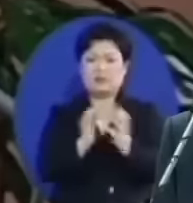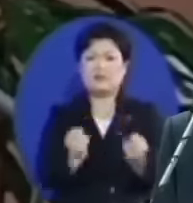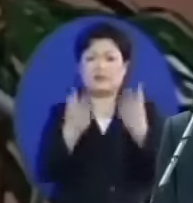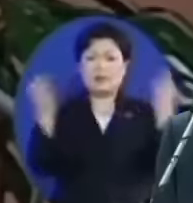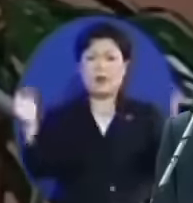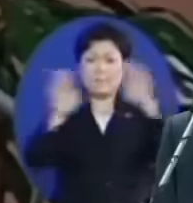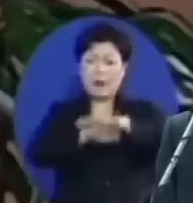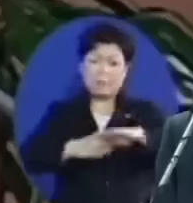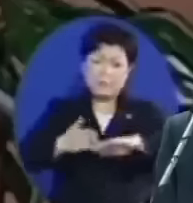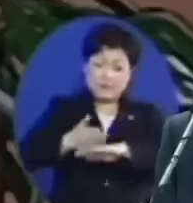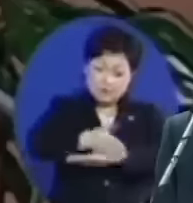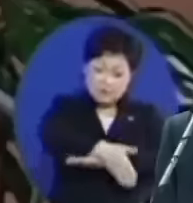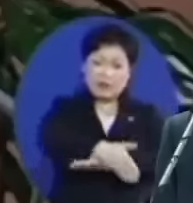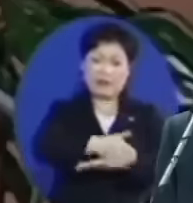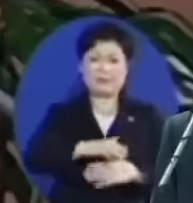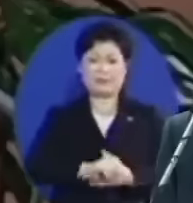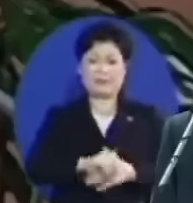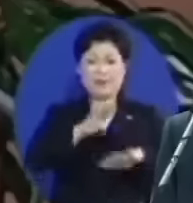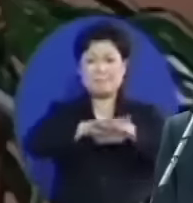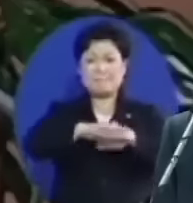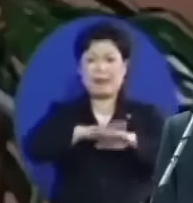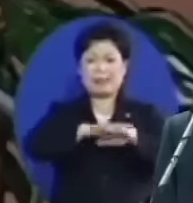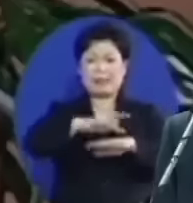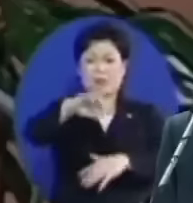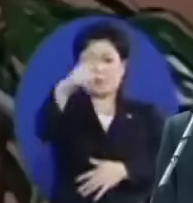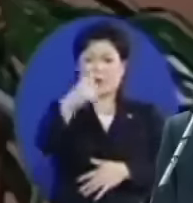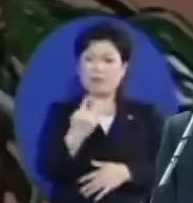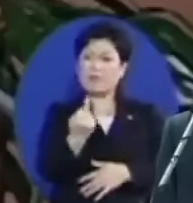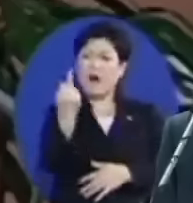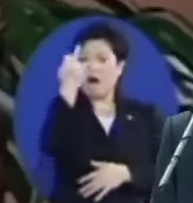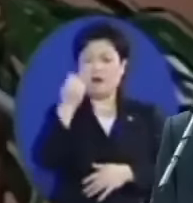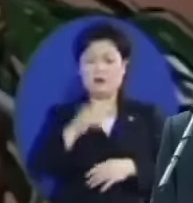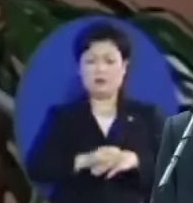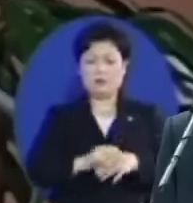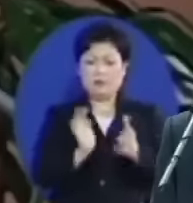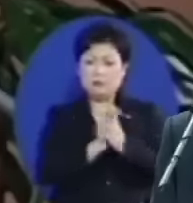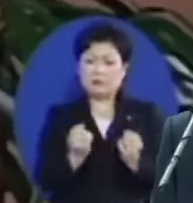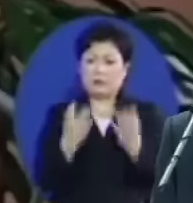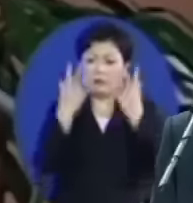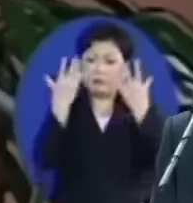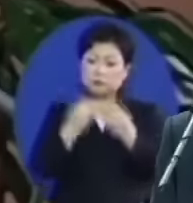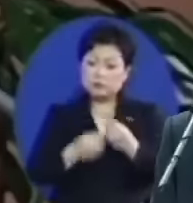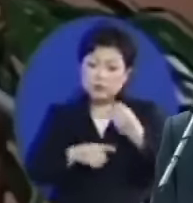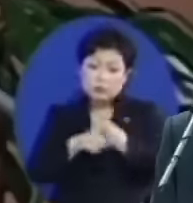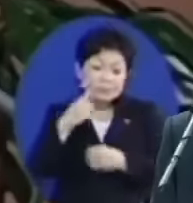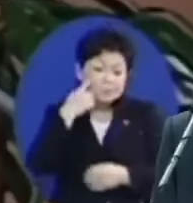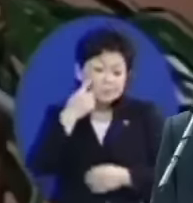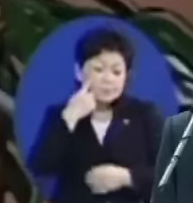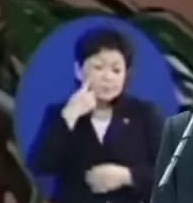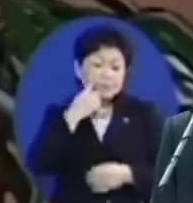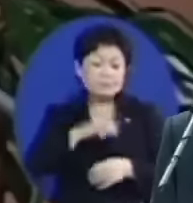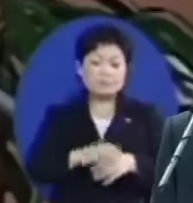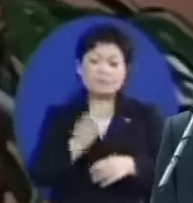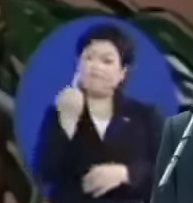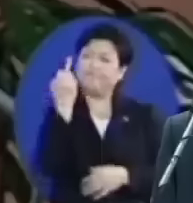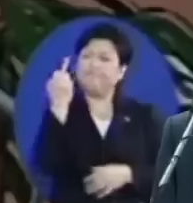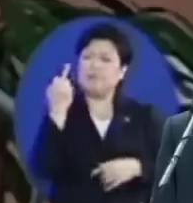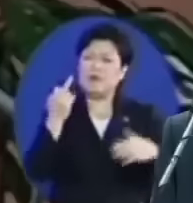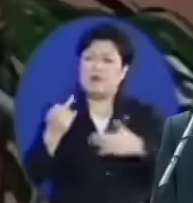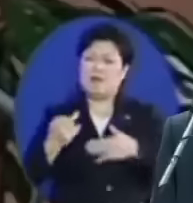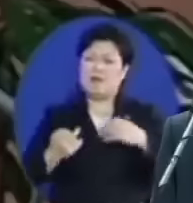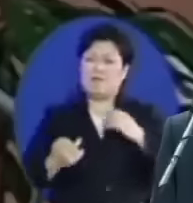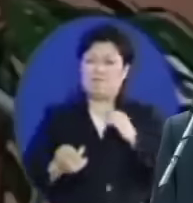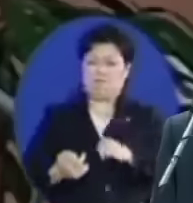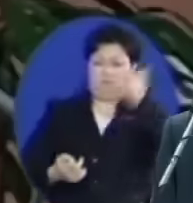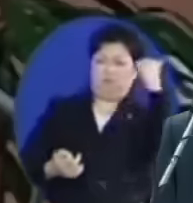밤늦게 밭에서 돌아온 형이 그 잔치하는 이야기를 듣고 그 사연을 알고 난 다음에 화가 나서 집에